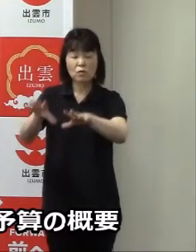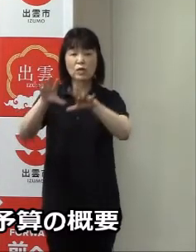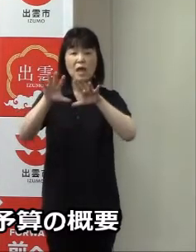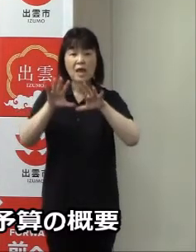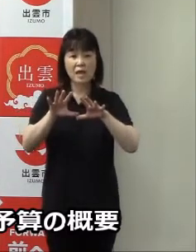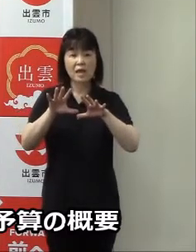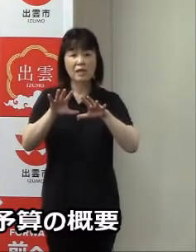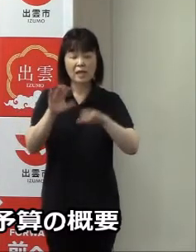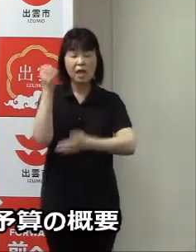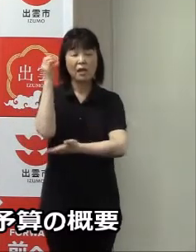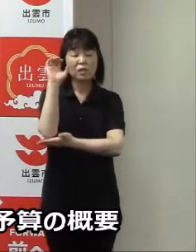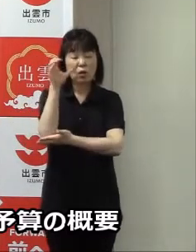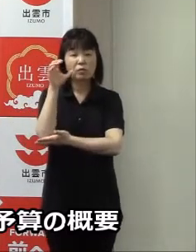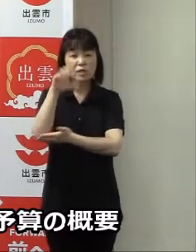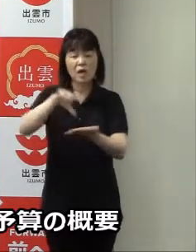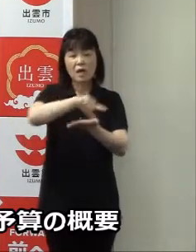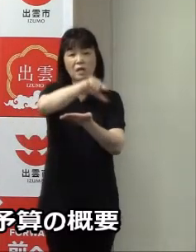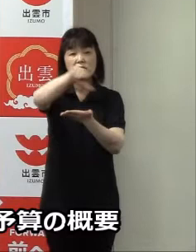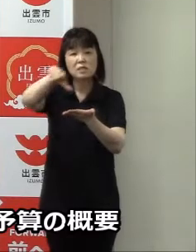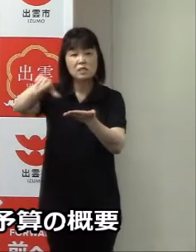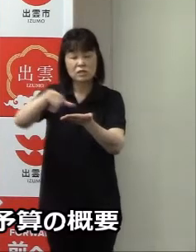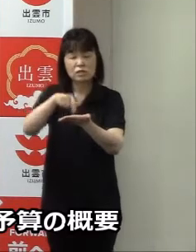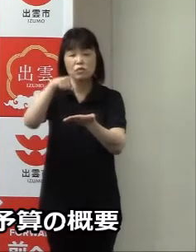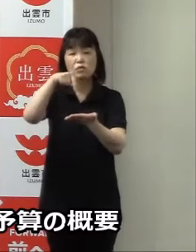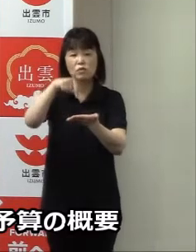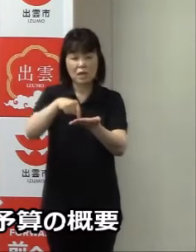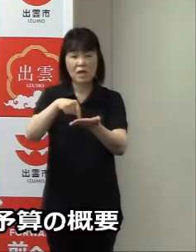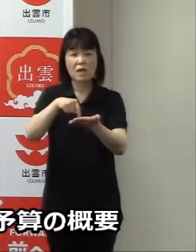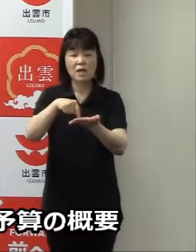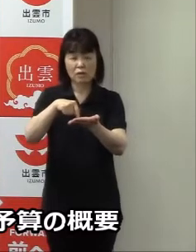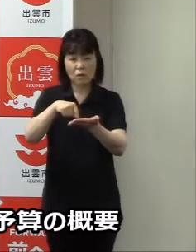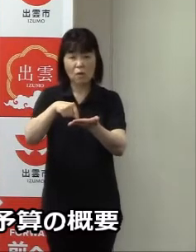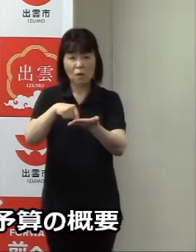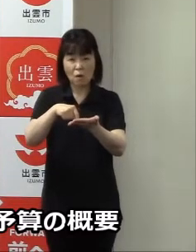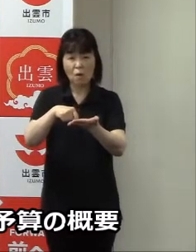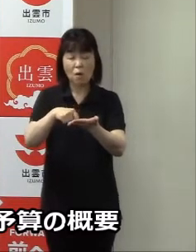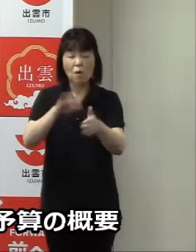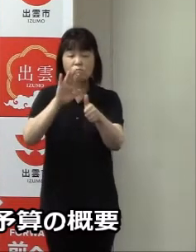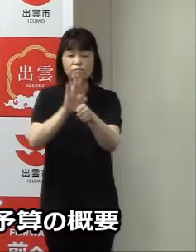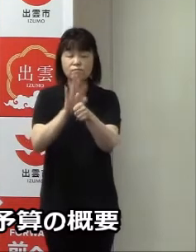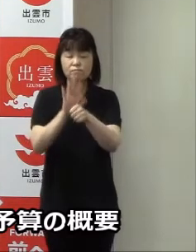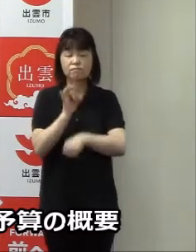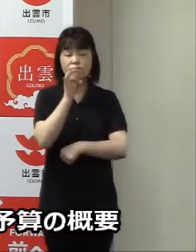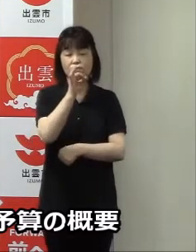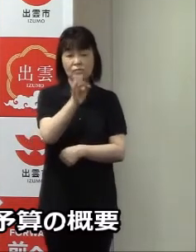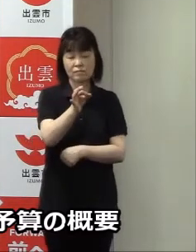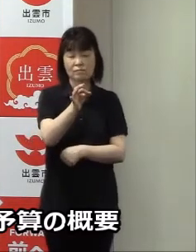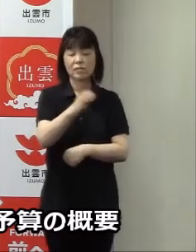点滞在環境等上質化補助金の追加をするものであります。